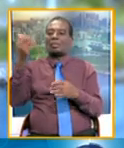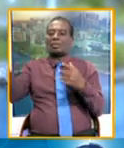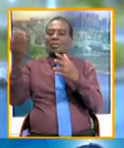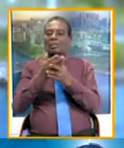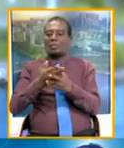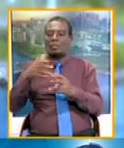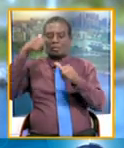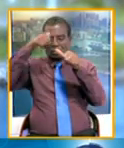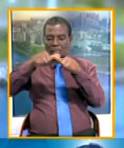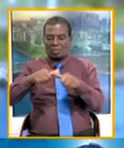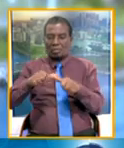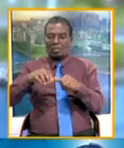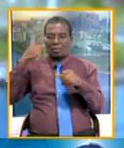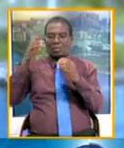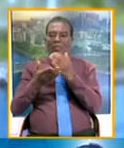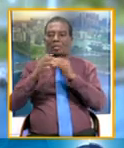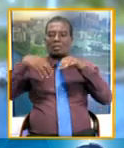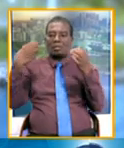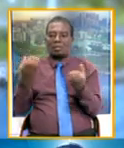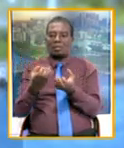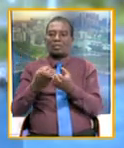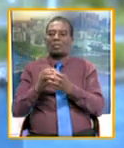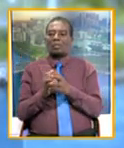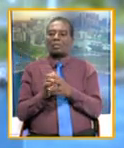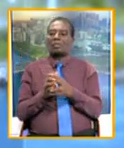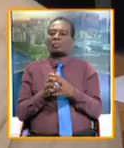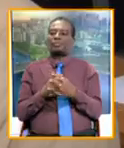comité d'attribution de la bourse. Les précisions de Franck Kouadion.